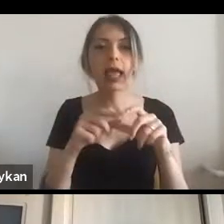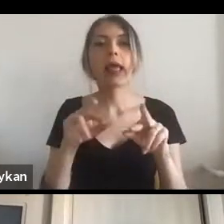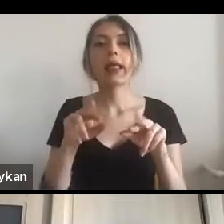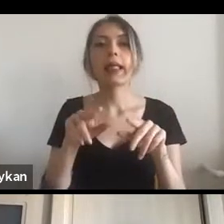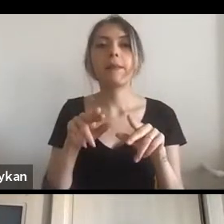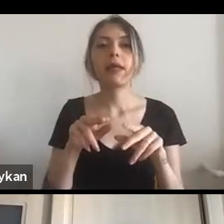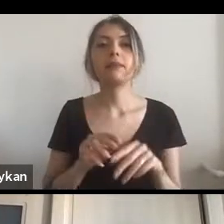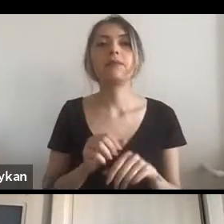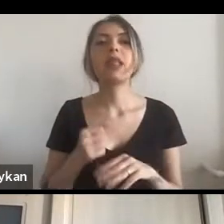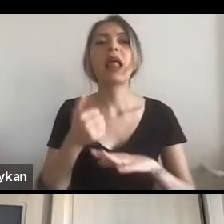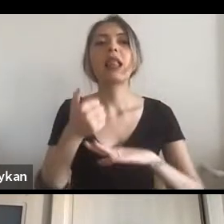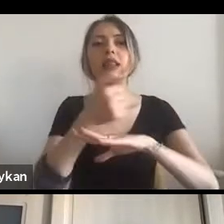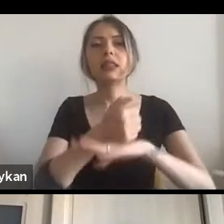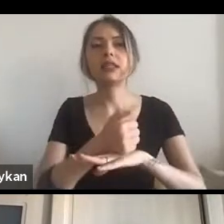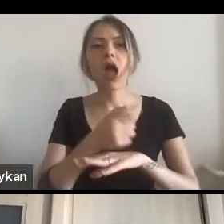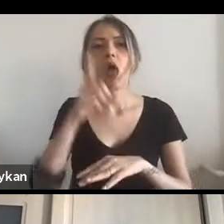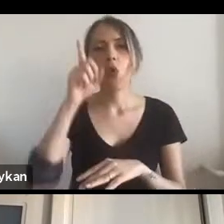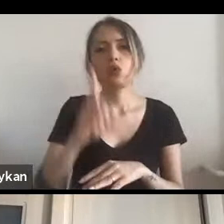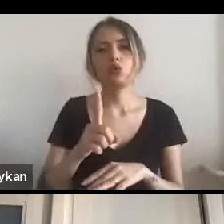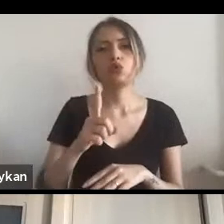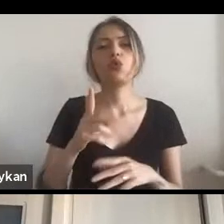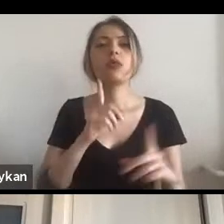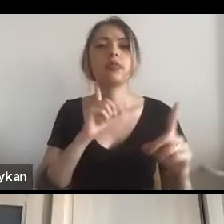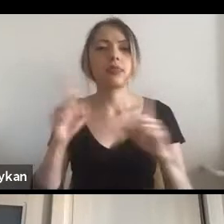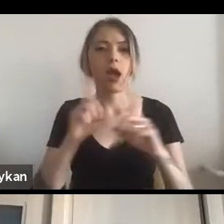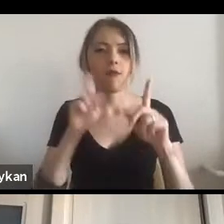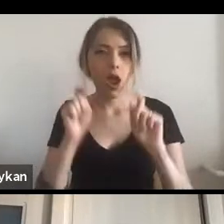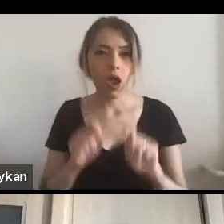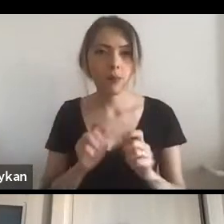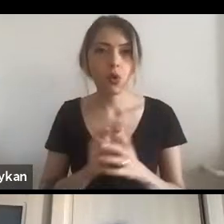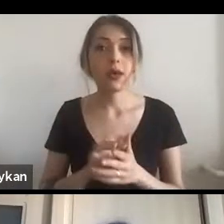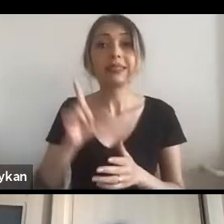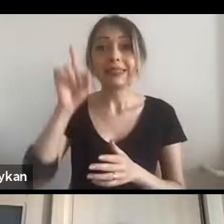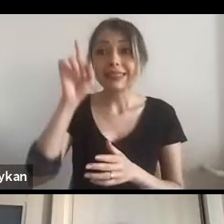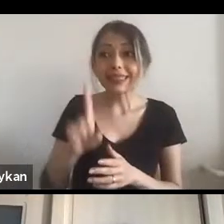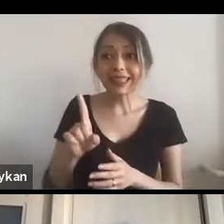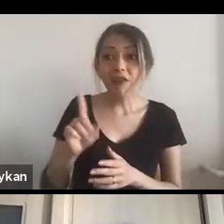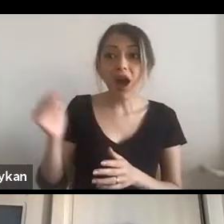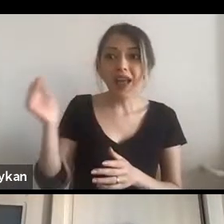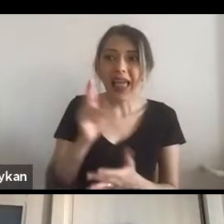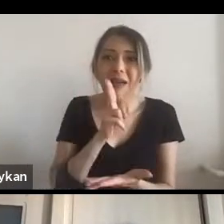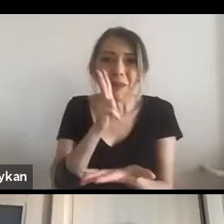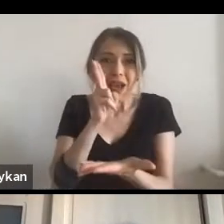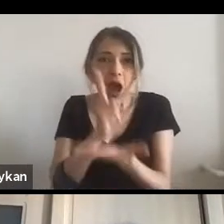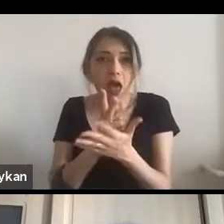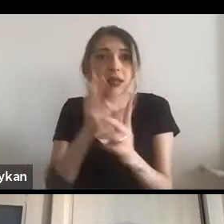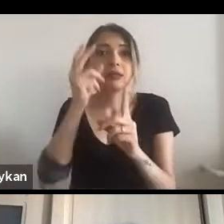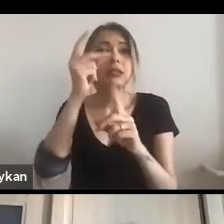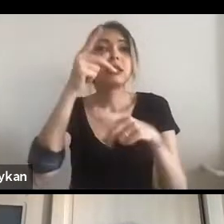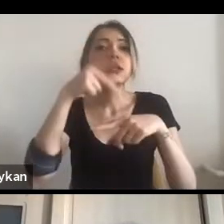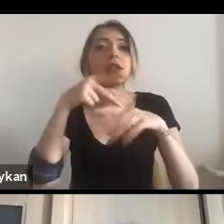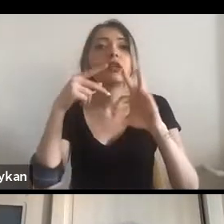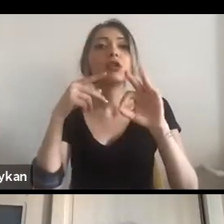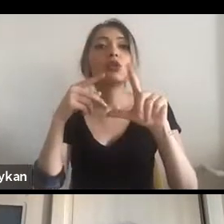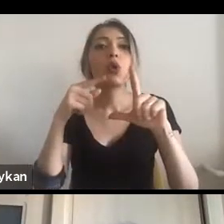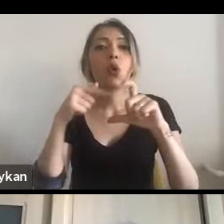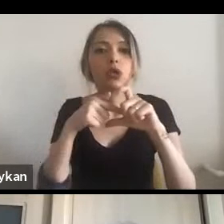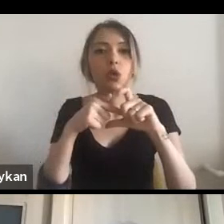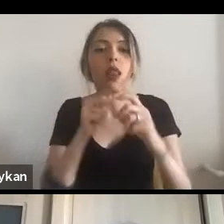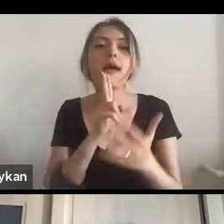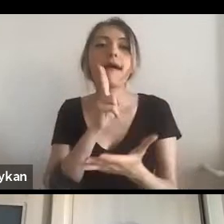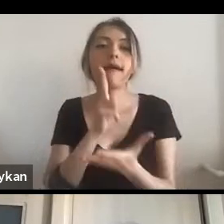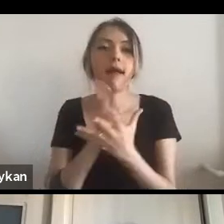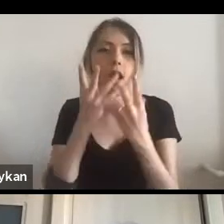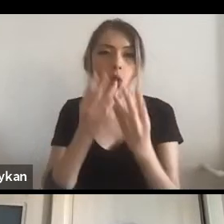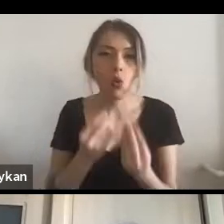ekine ekleniyor. İlk defa gelen bir şeyse ona izole karar diyoruz. Henüz bir başka şey yok ve sonra o bir lider davaya